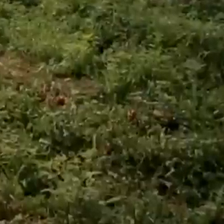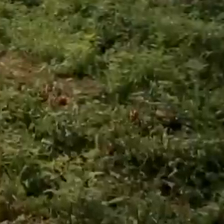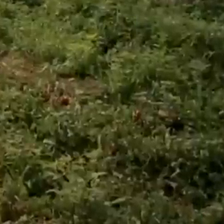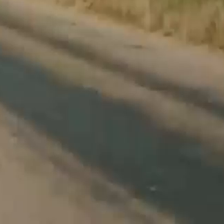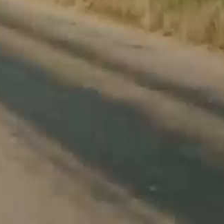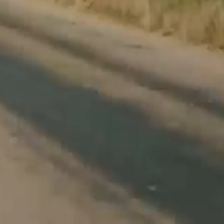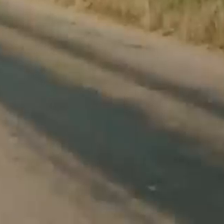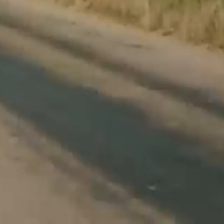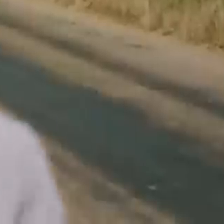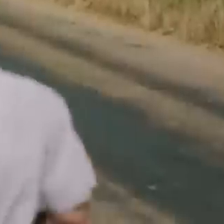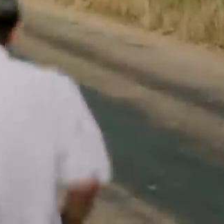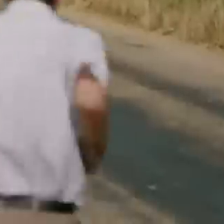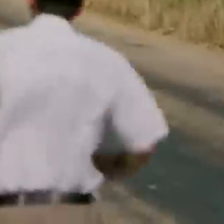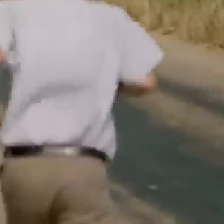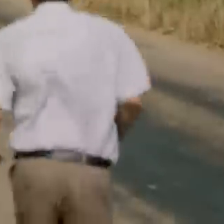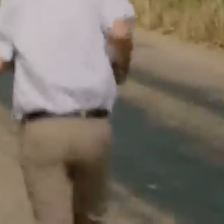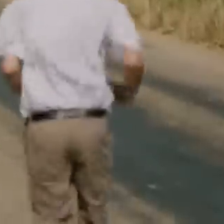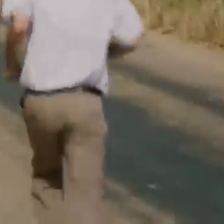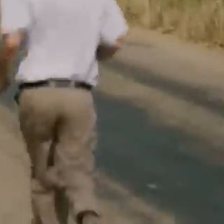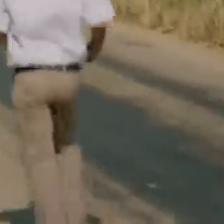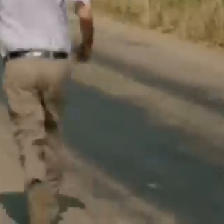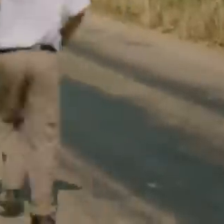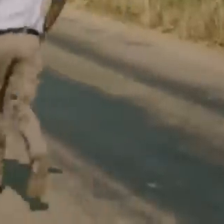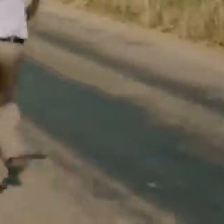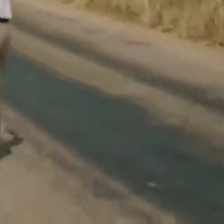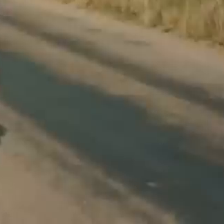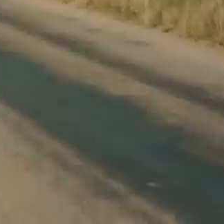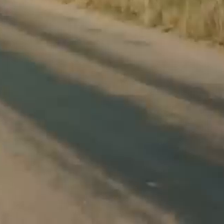Yolda arkadaşlarıyla arabayı iten Ersin'in yanına koştu.